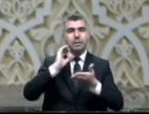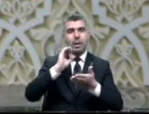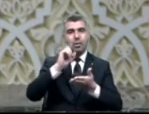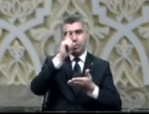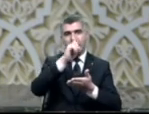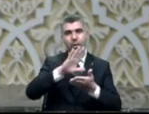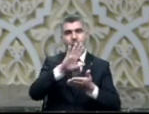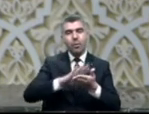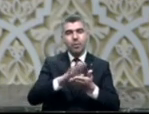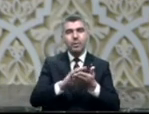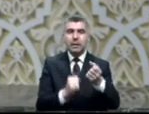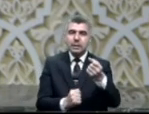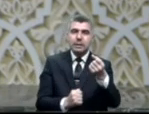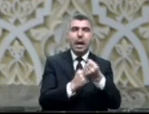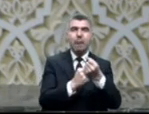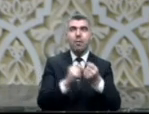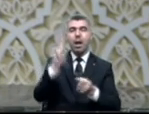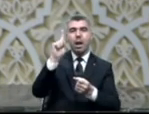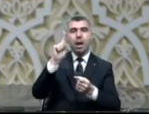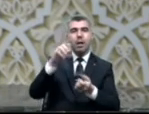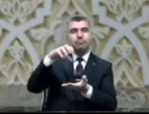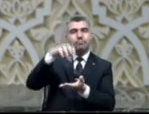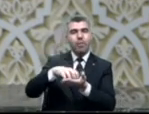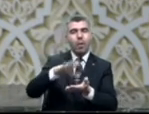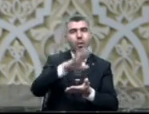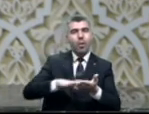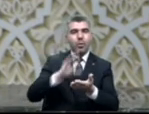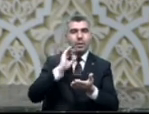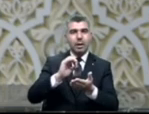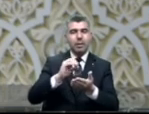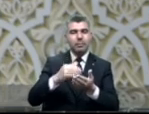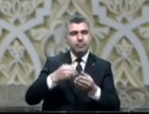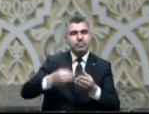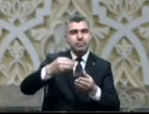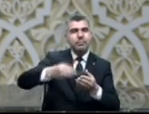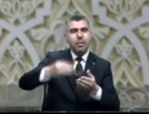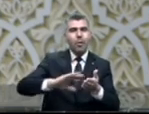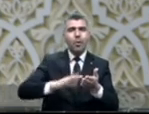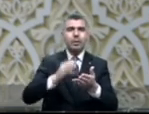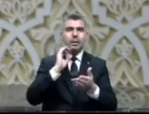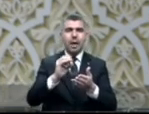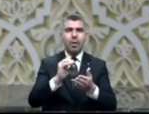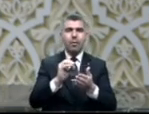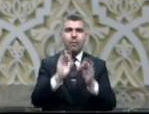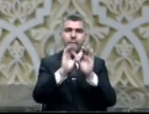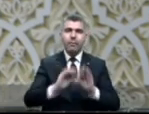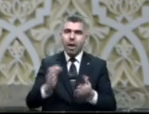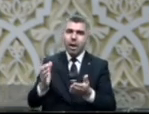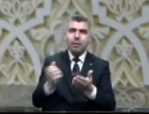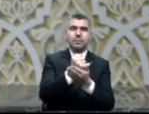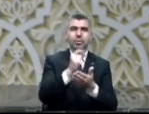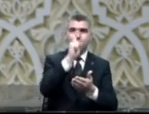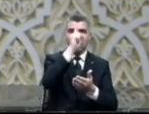فريد، استطاعوا بدعم من الله سبحانه وتعالى وتوفيقه أن يتجاوزوا كل حجب الترديد والإبهام، وأن